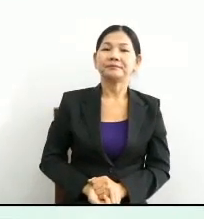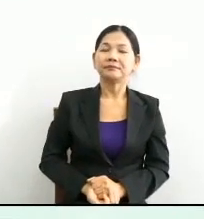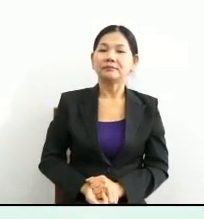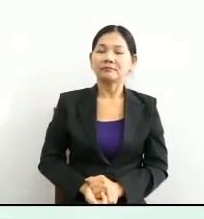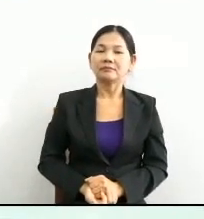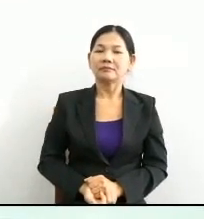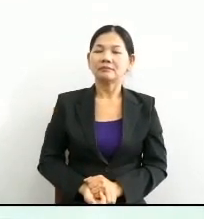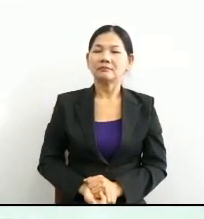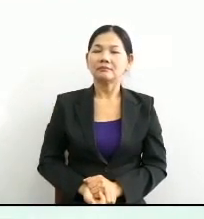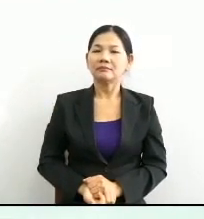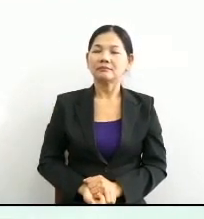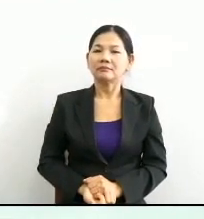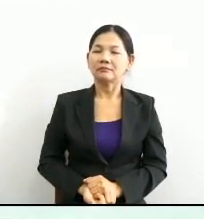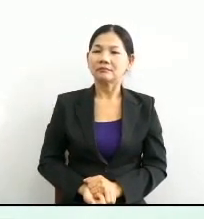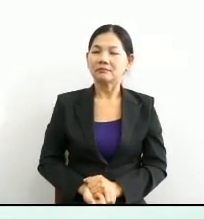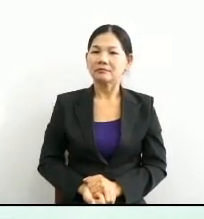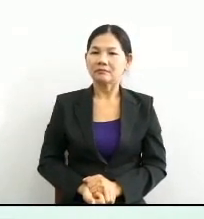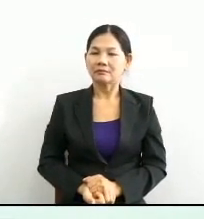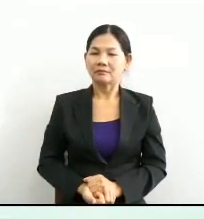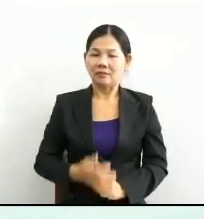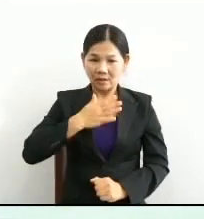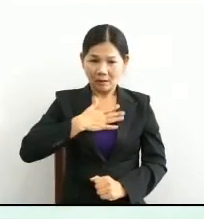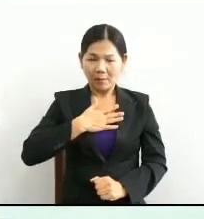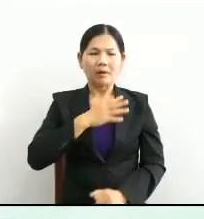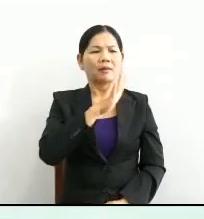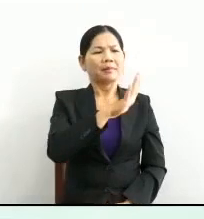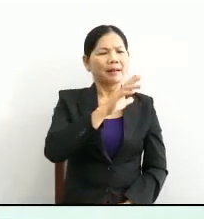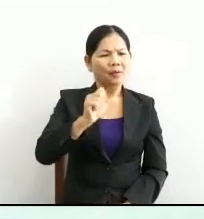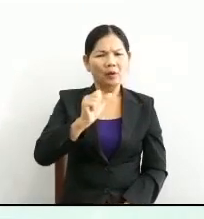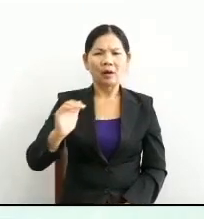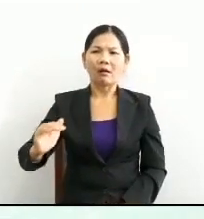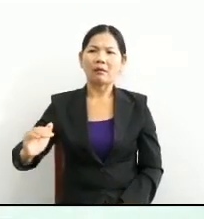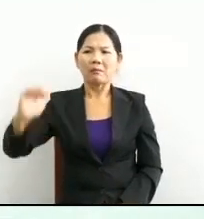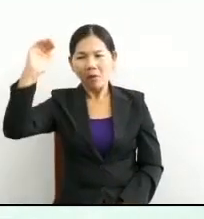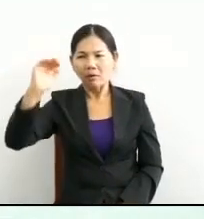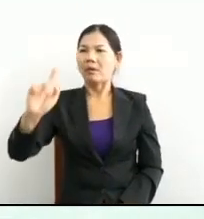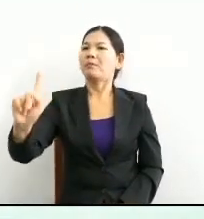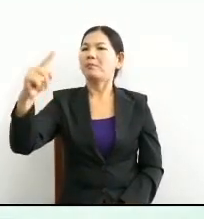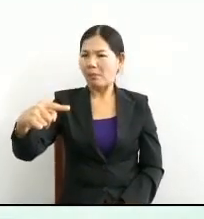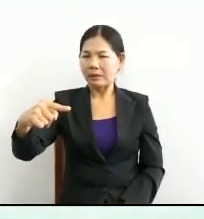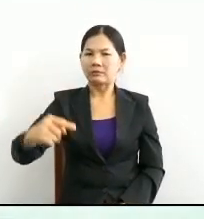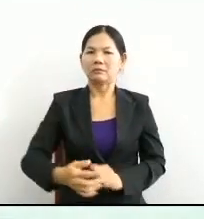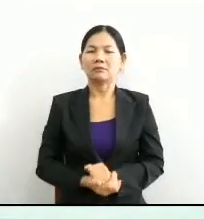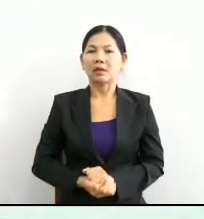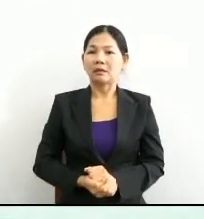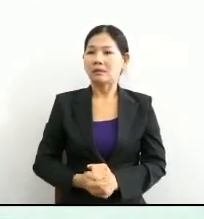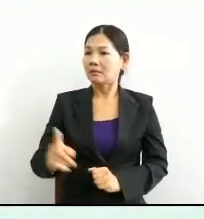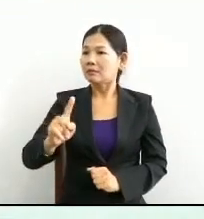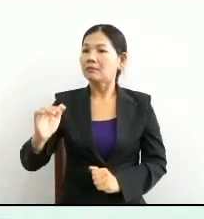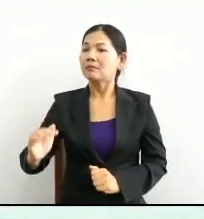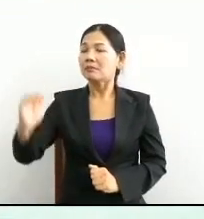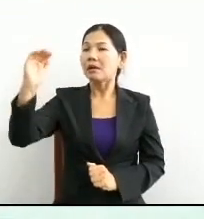hỏi con hỏi con mán mình làm rồi hỏi bón là một bón nào chẳng bón mạch